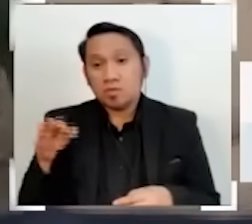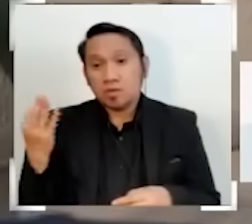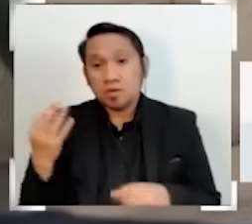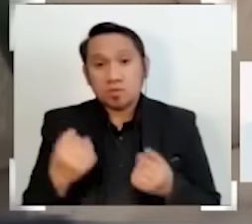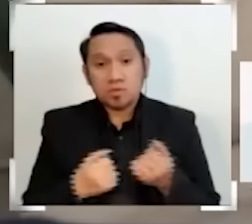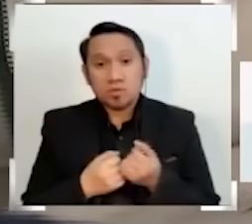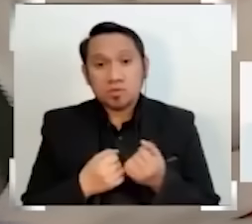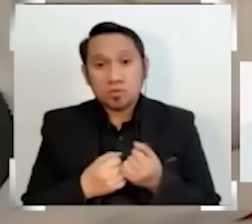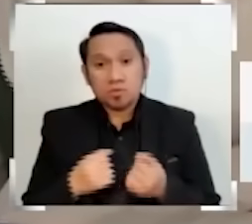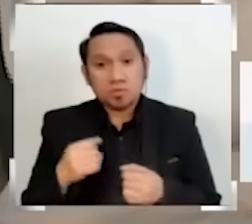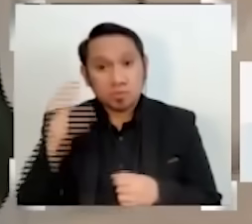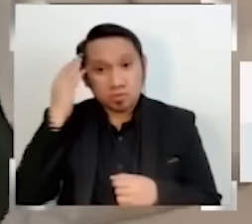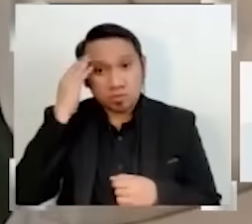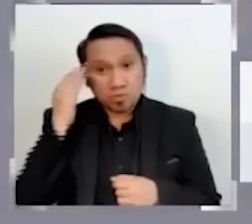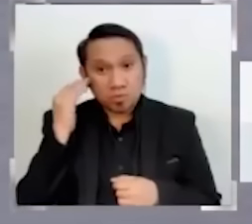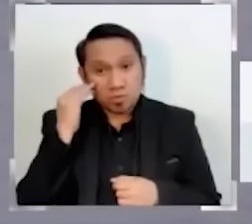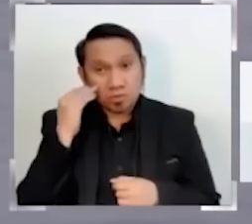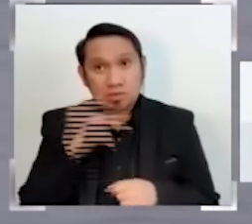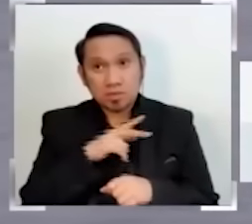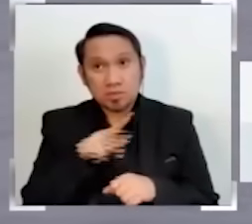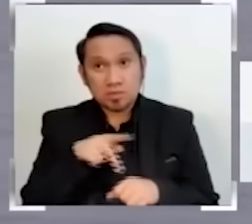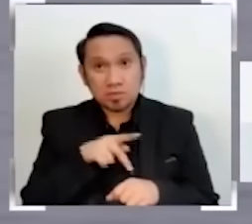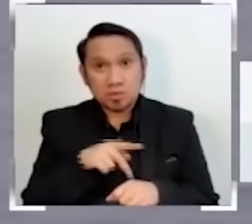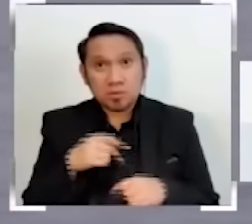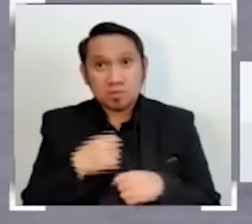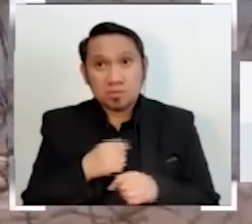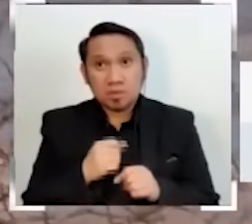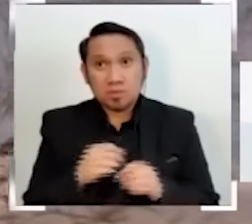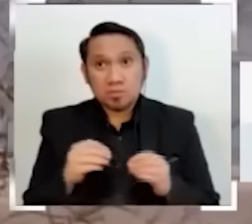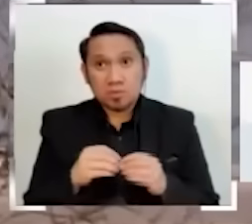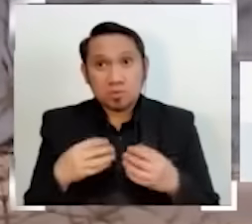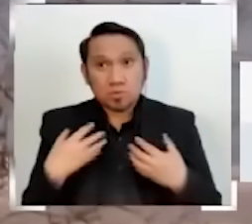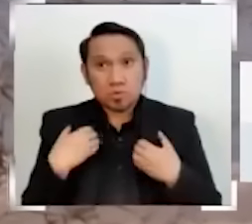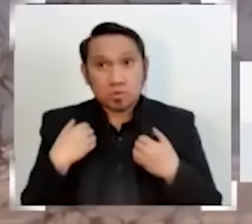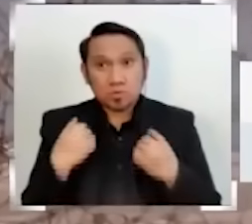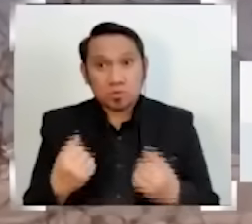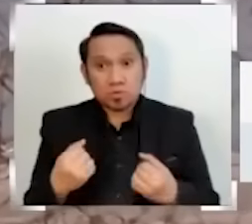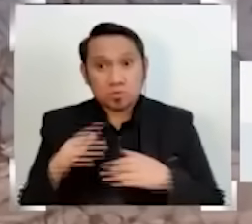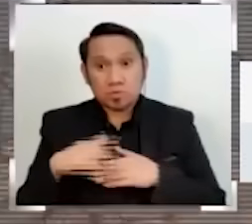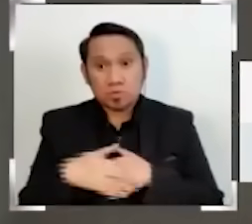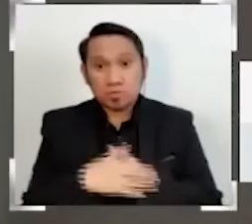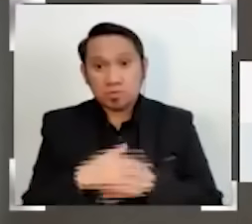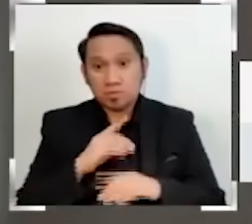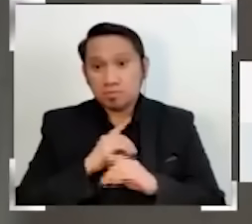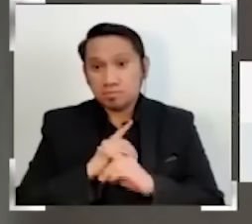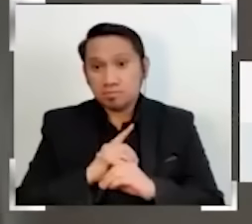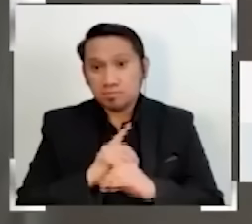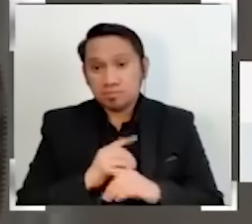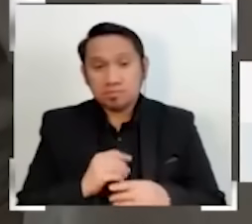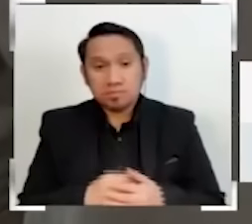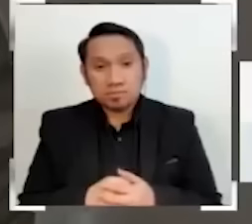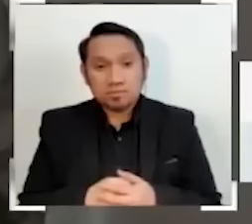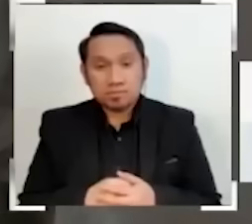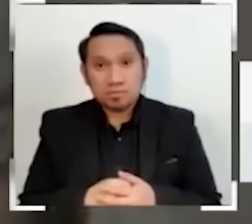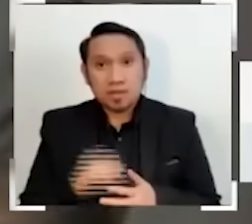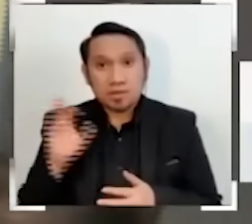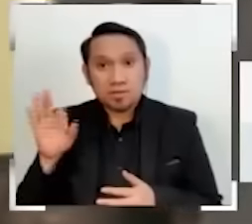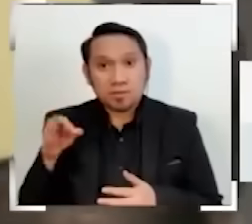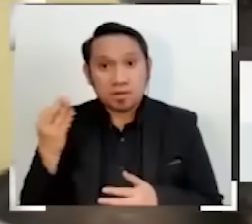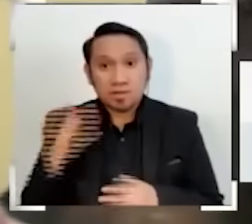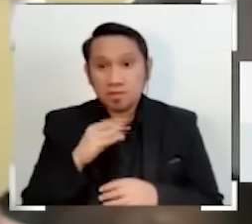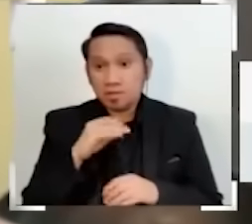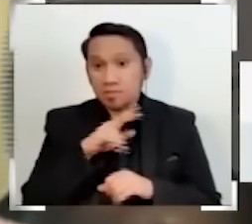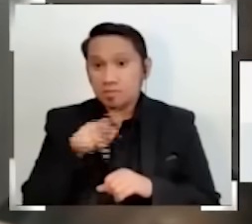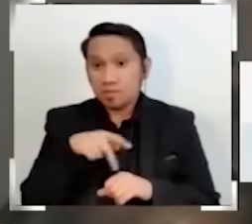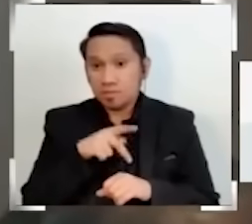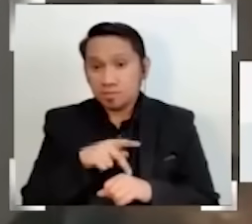sa Pilipinas para palakasin ang maritime defense ng Armed Forces of the Philippines. Ang France at Pilipinas